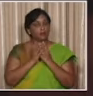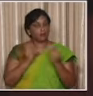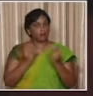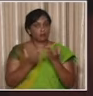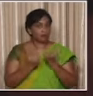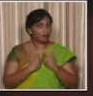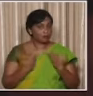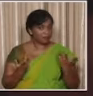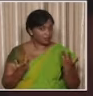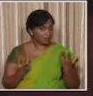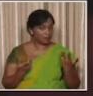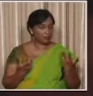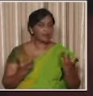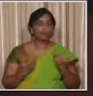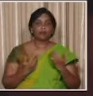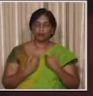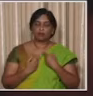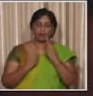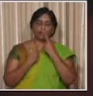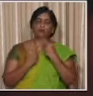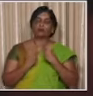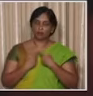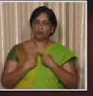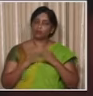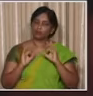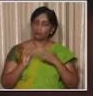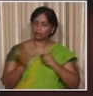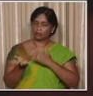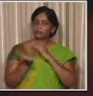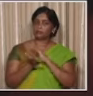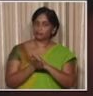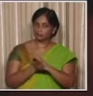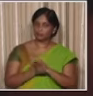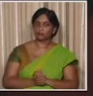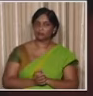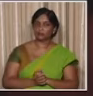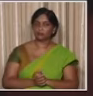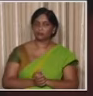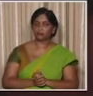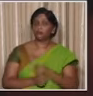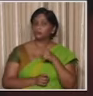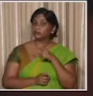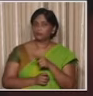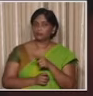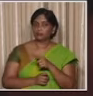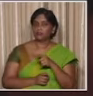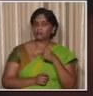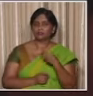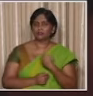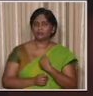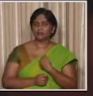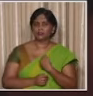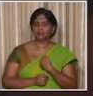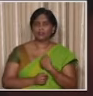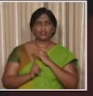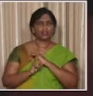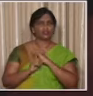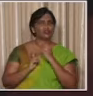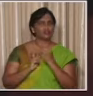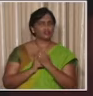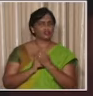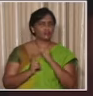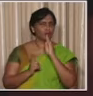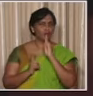නම් අප වෙත දැනුම් දෙන්න අපි සූදානම් මැදිහත් වෙන්නේ. ඒක මේ අපේ තියෙන සංස්කෘතිය කියන